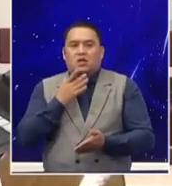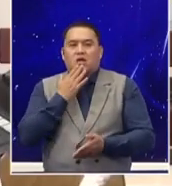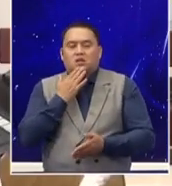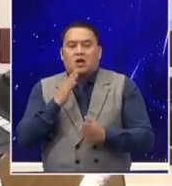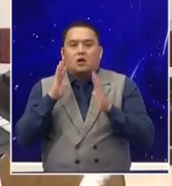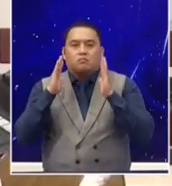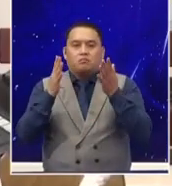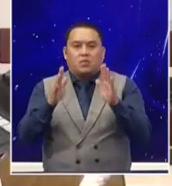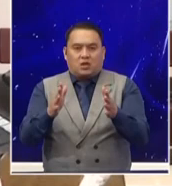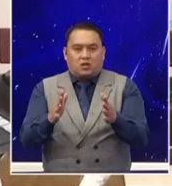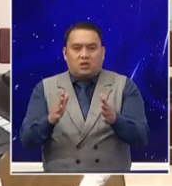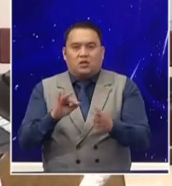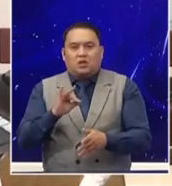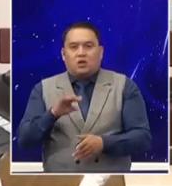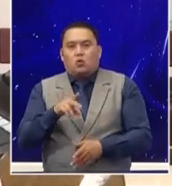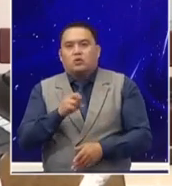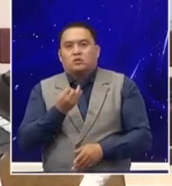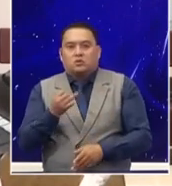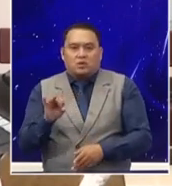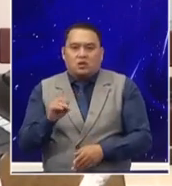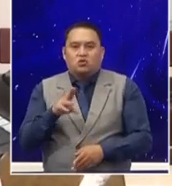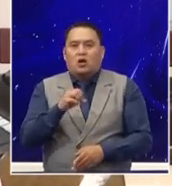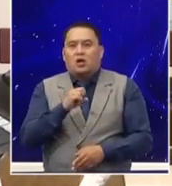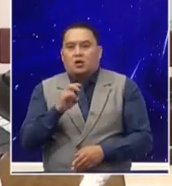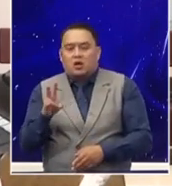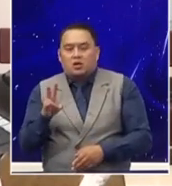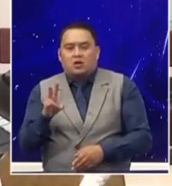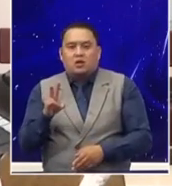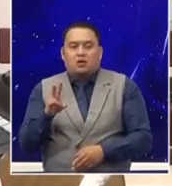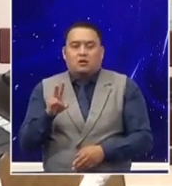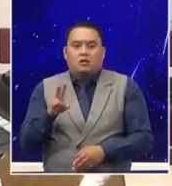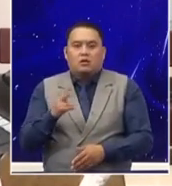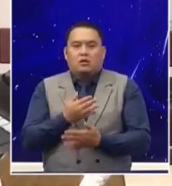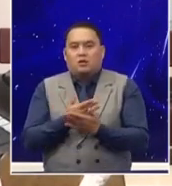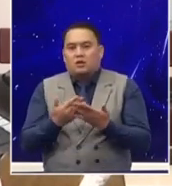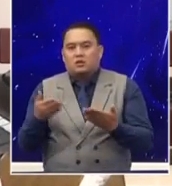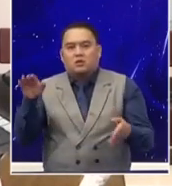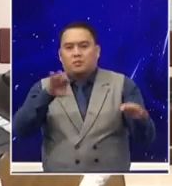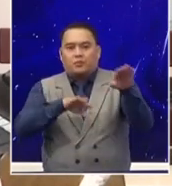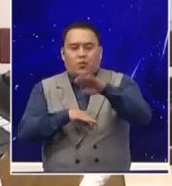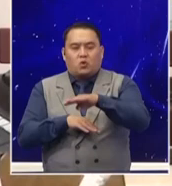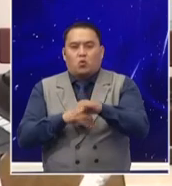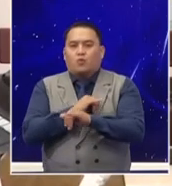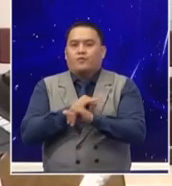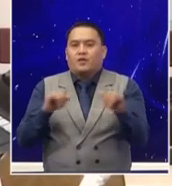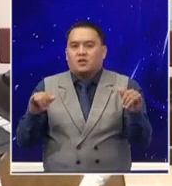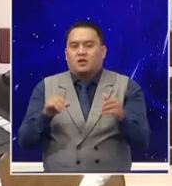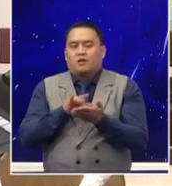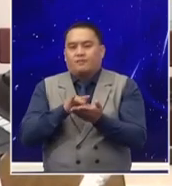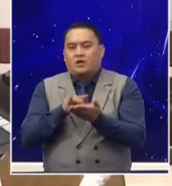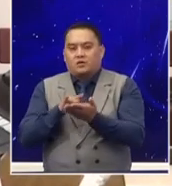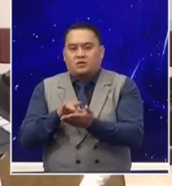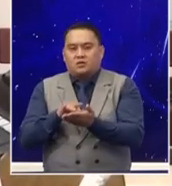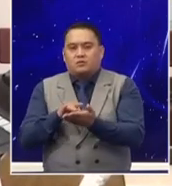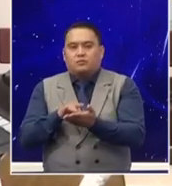парки. Это и Кульсай-Кульдеры, Чарын, Алтын-Емель. Жонгар-Алатау увеличилось количество